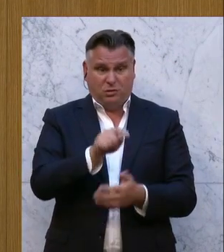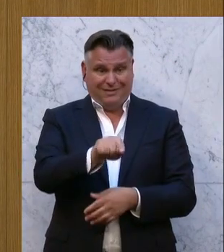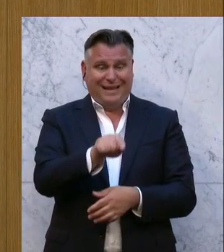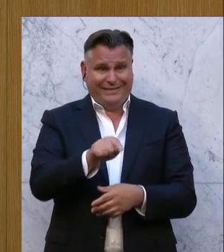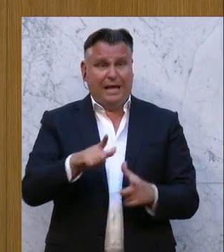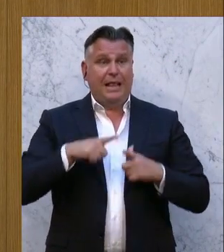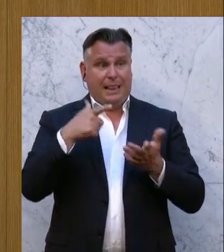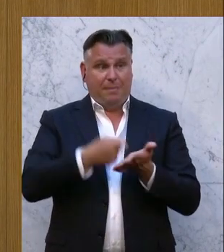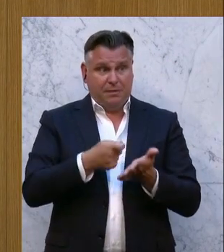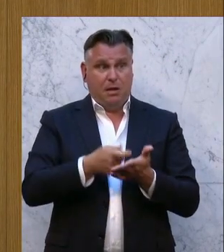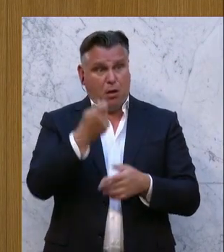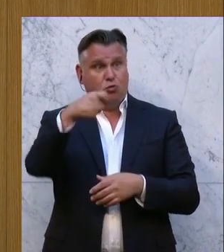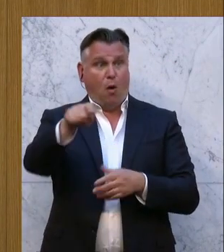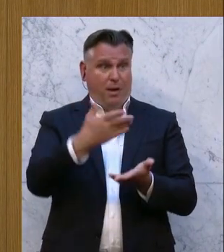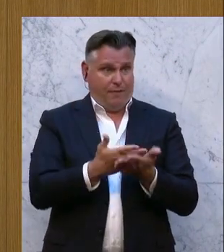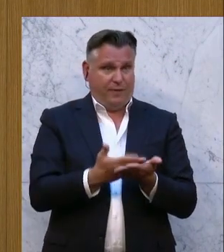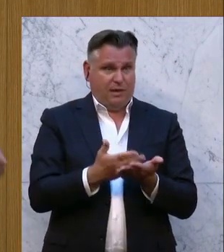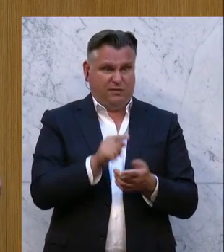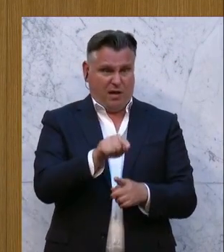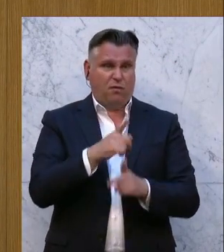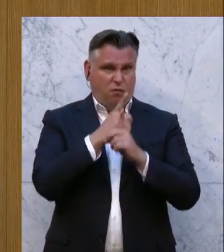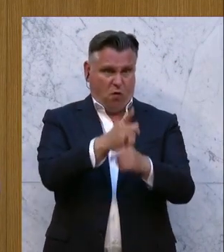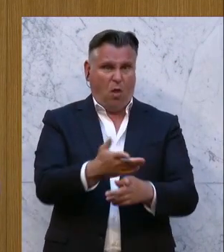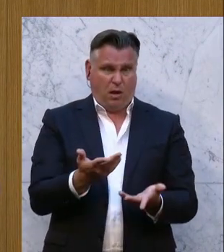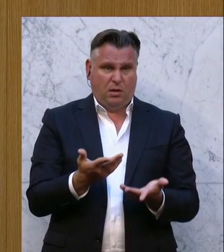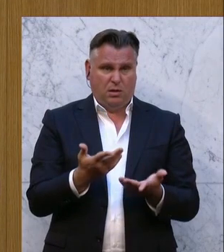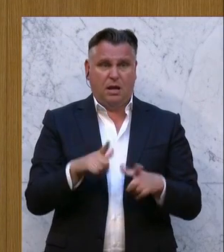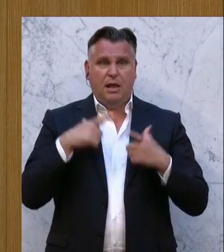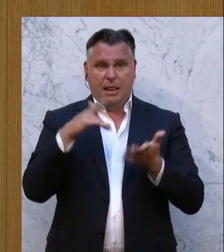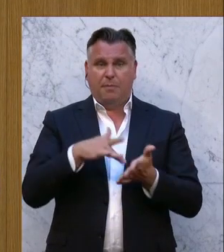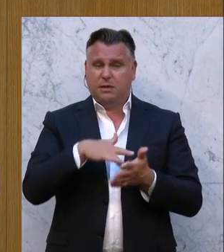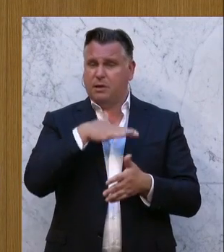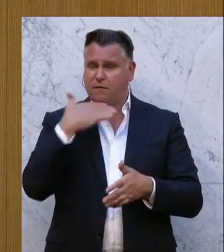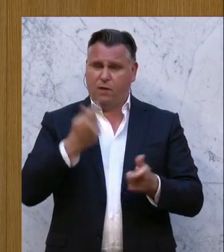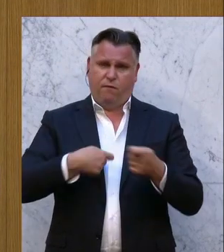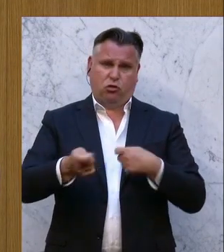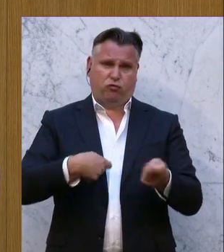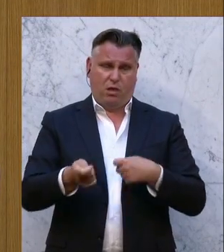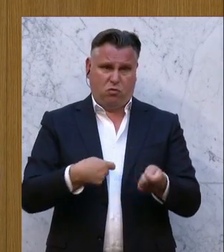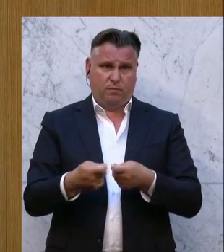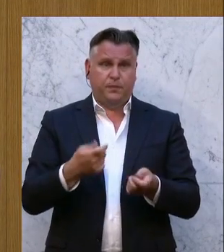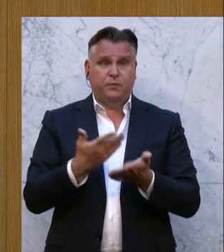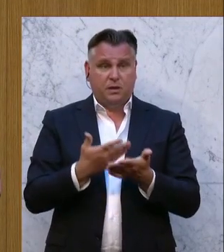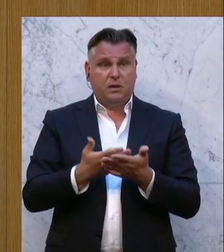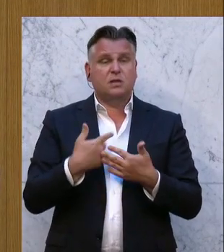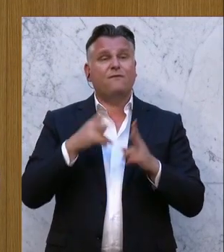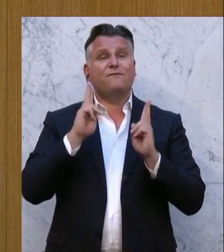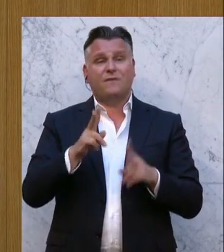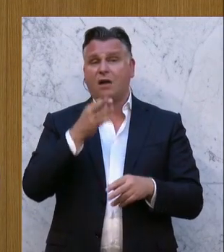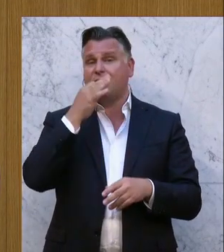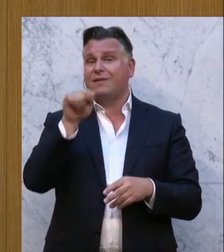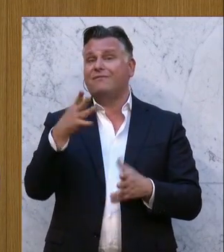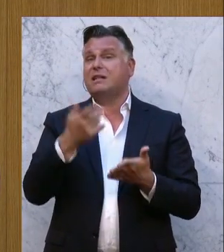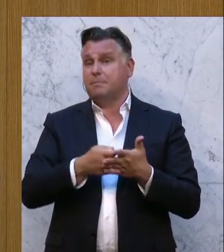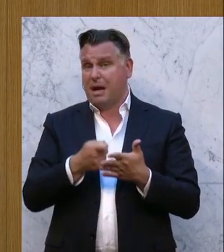dass Lebensmittel bei uns teuer sind und dass wir letztendlich eine enorme Lebensmittelverschwendung haben. Und da ist die Frage, was ist der Preis dafür und was